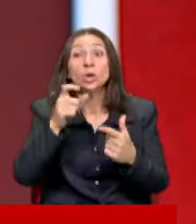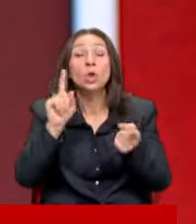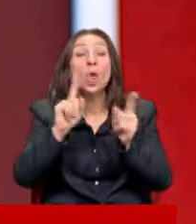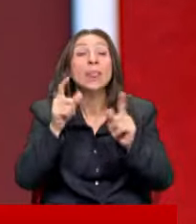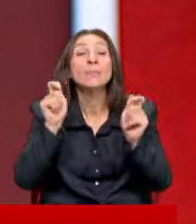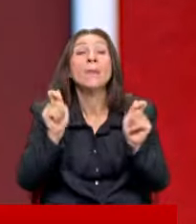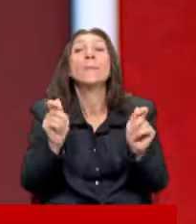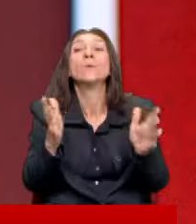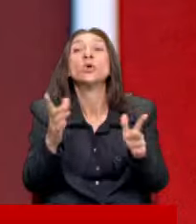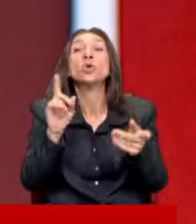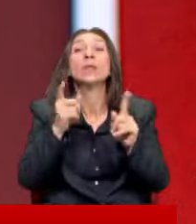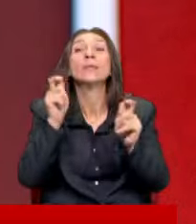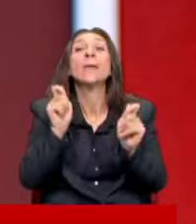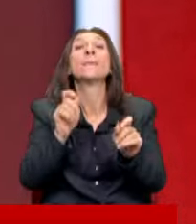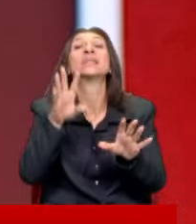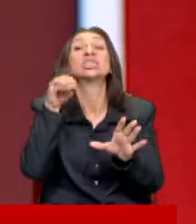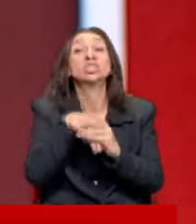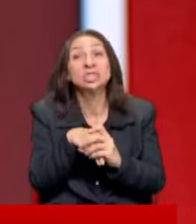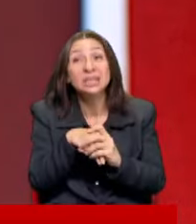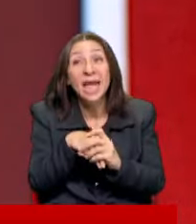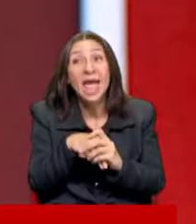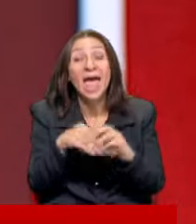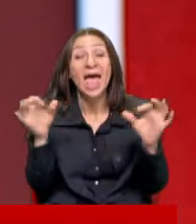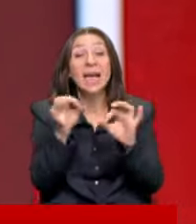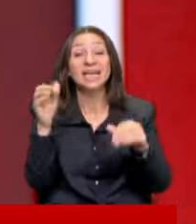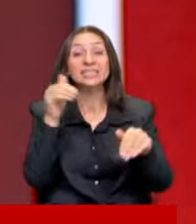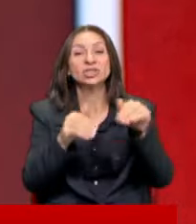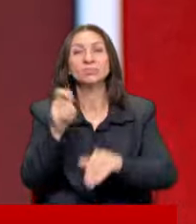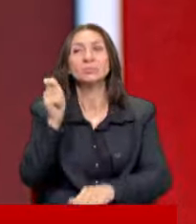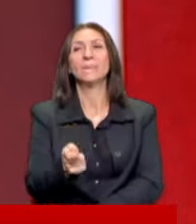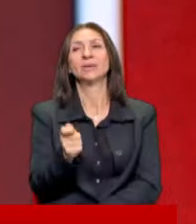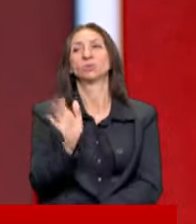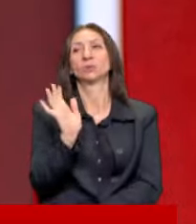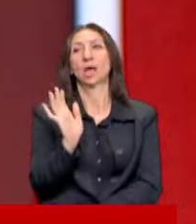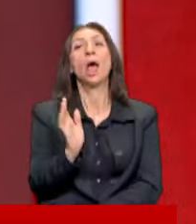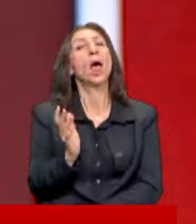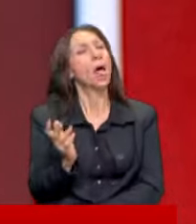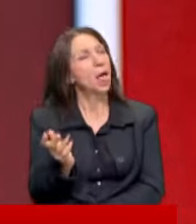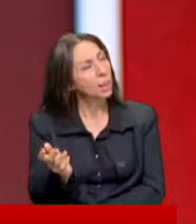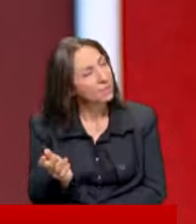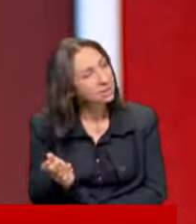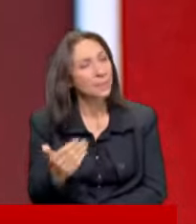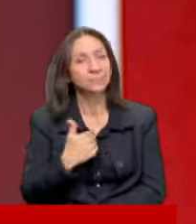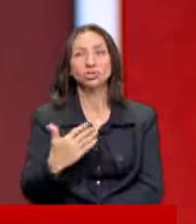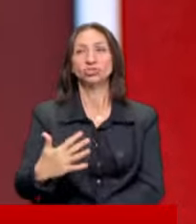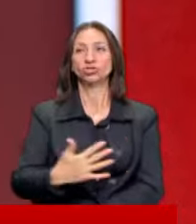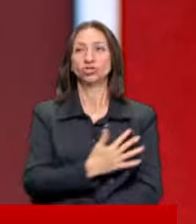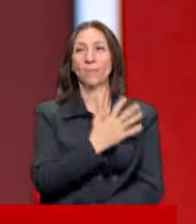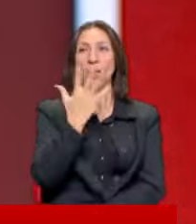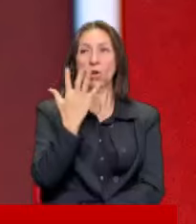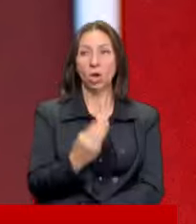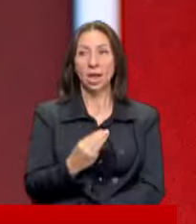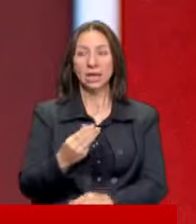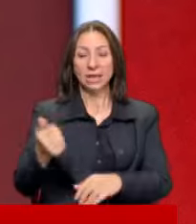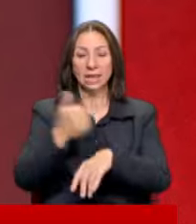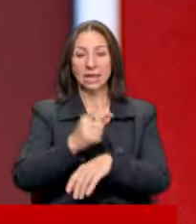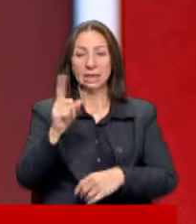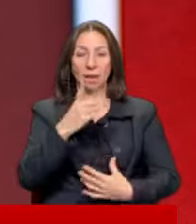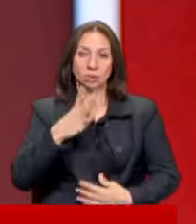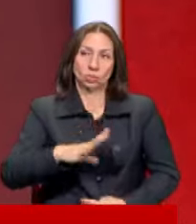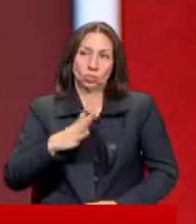yönetemiyor yönetemedi için de erken seçim yapmak zorundalar Elbette ki biz Cumhuriyet Halk Partisi olarak iktidar